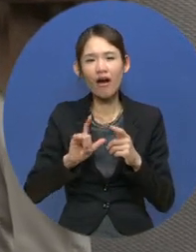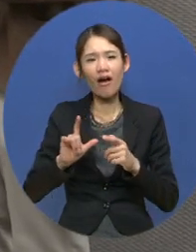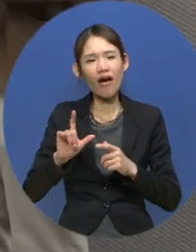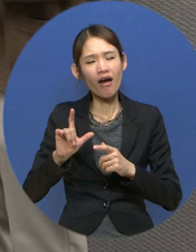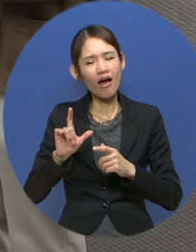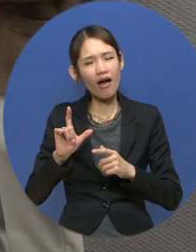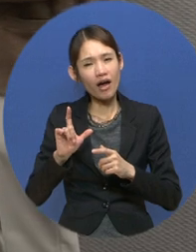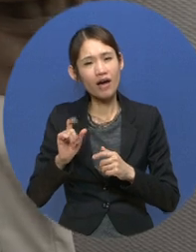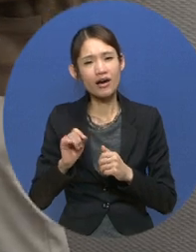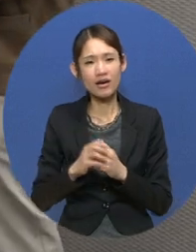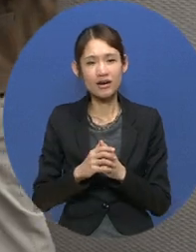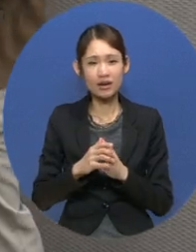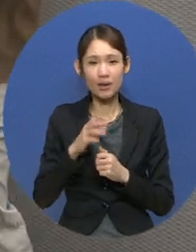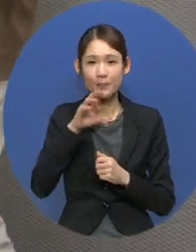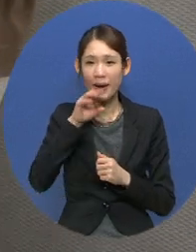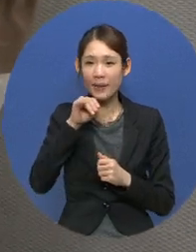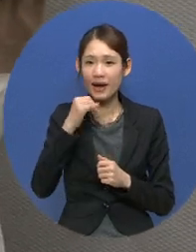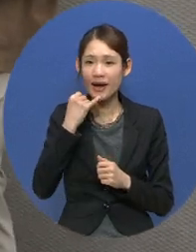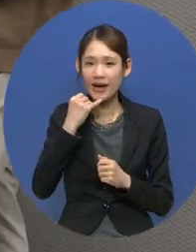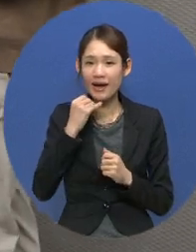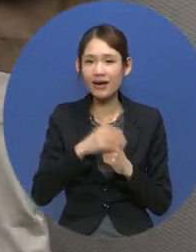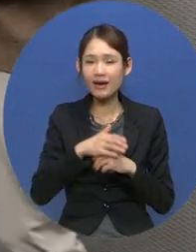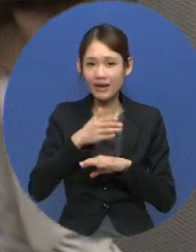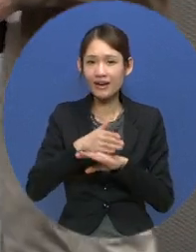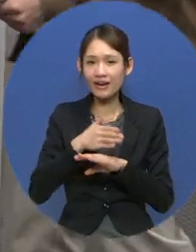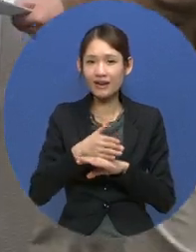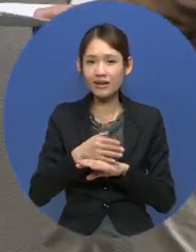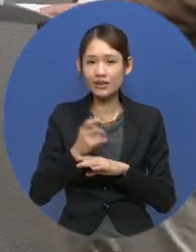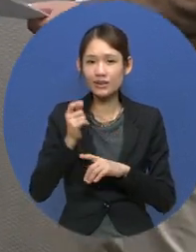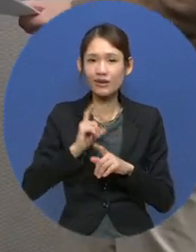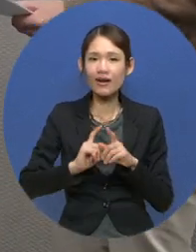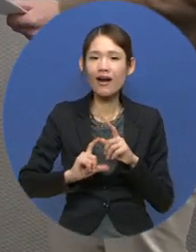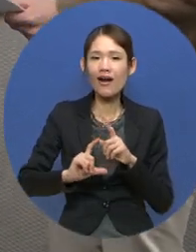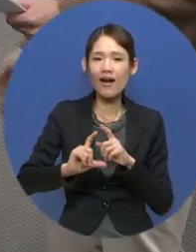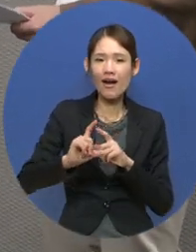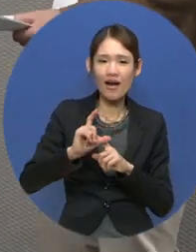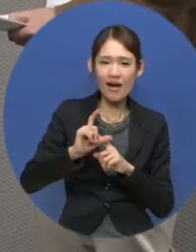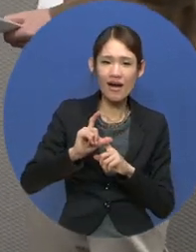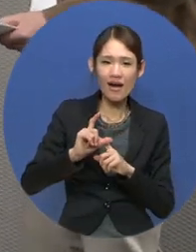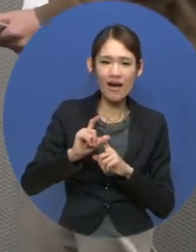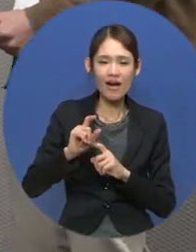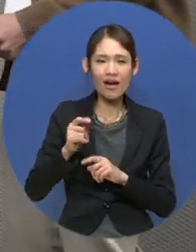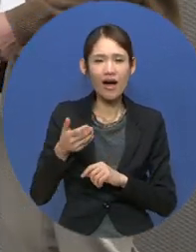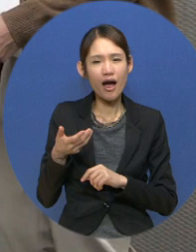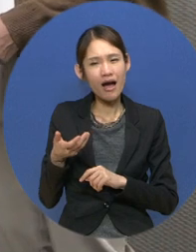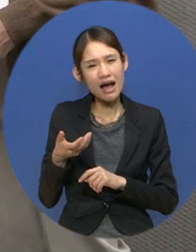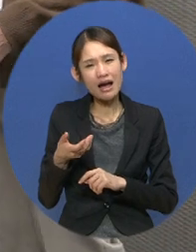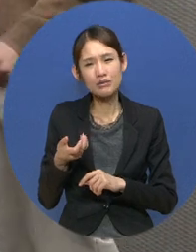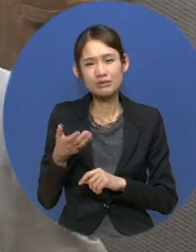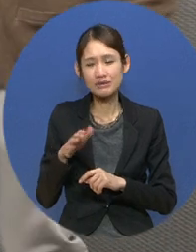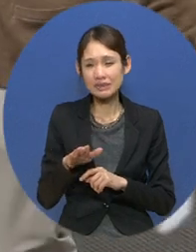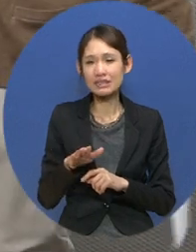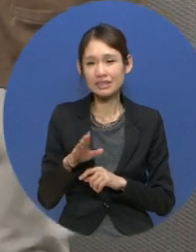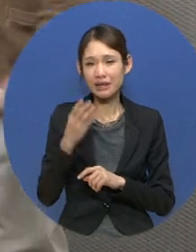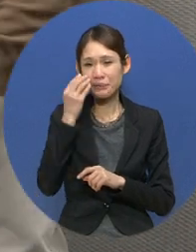제 발름도 괜찮았어요. 괜찮았어. 감사합니다. 좀 더 허세를 부려봐봐 이제. 허세. 아, 아픈데 안 아픈 적.